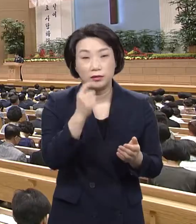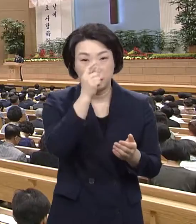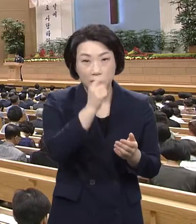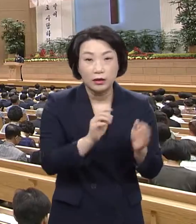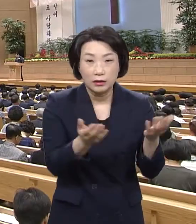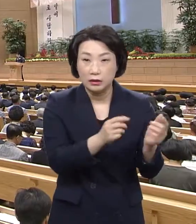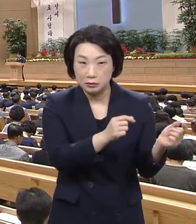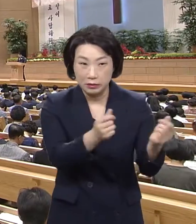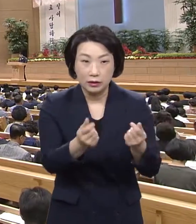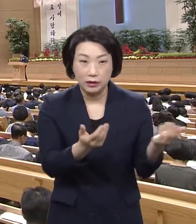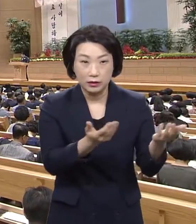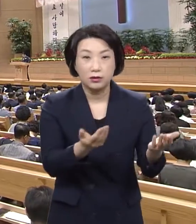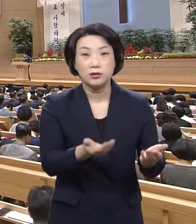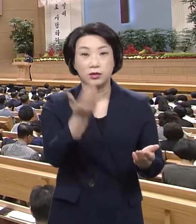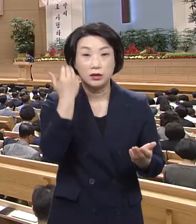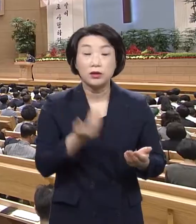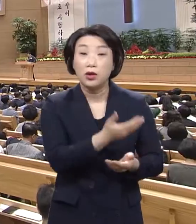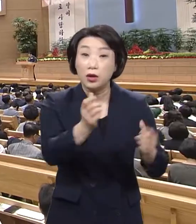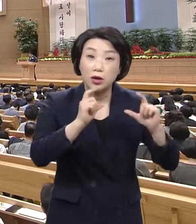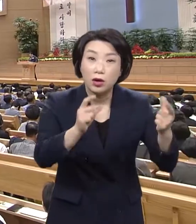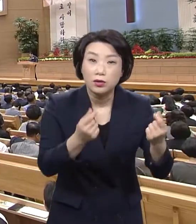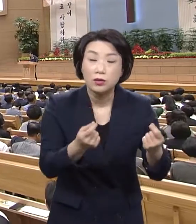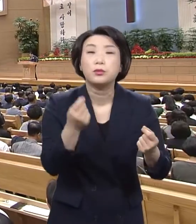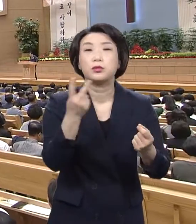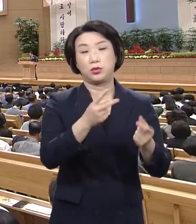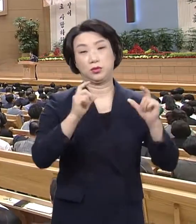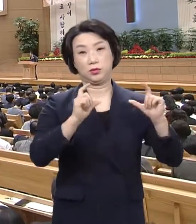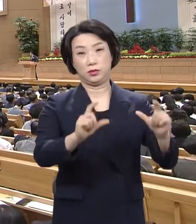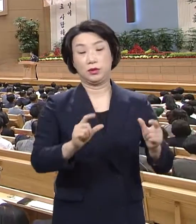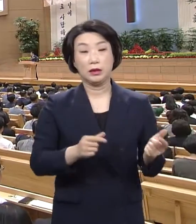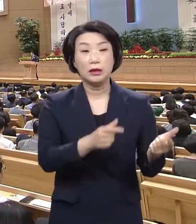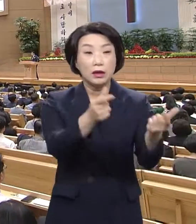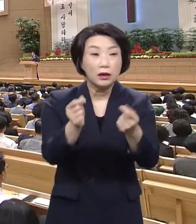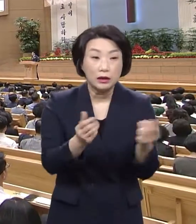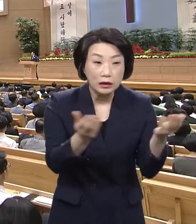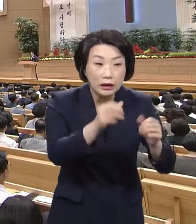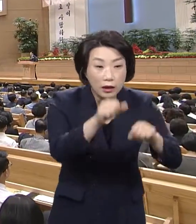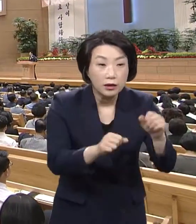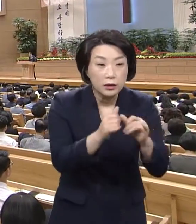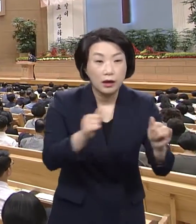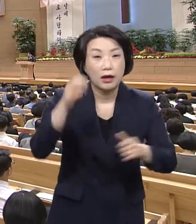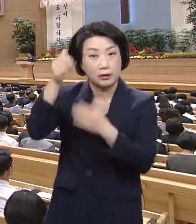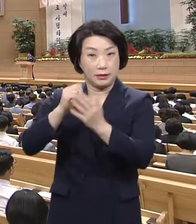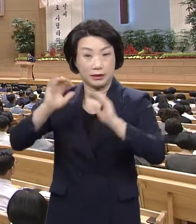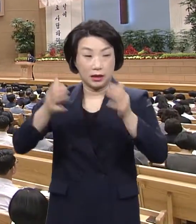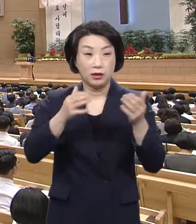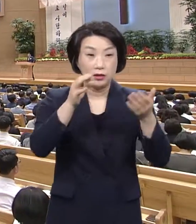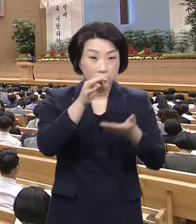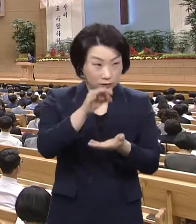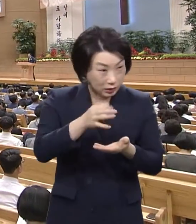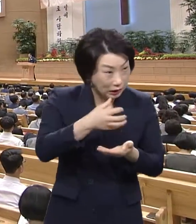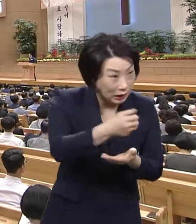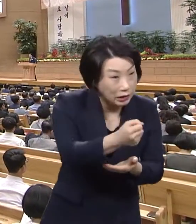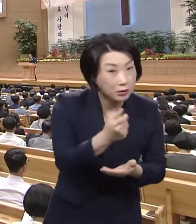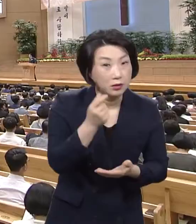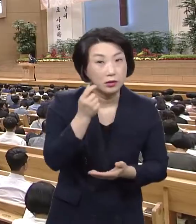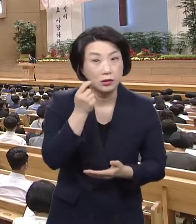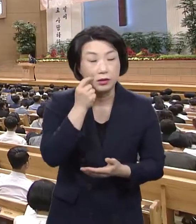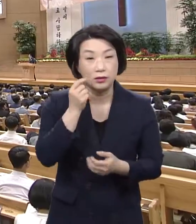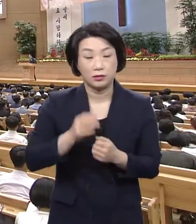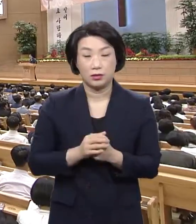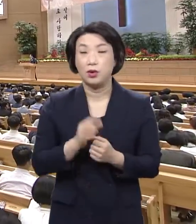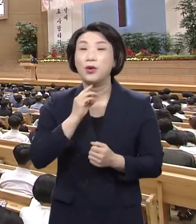것들이라. 전에 너희에게 경계한 것 같이 경계하노니 이런 일을 하는 자들은 하나님의 나라를 유업으로 받지 못할